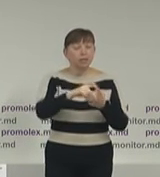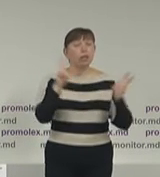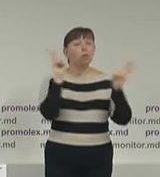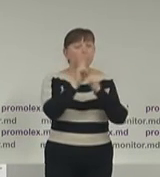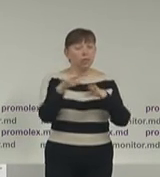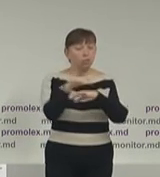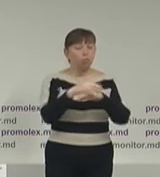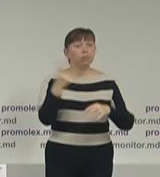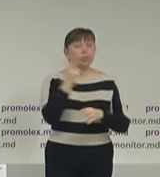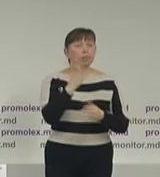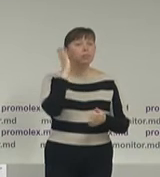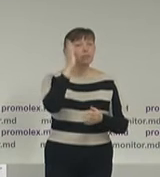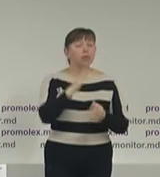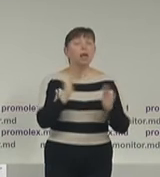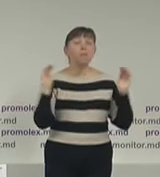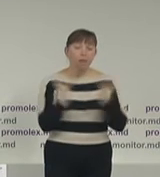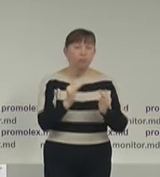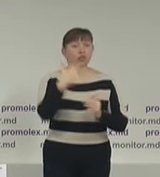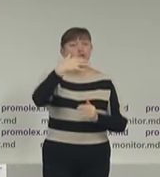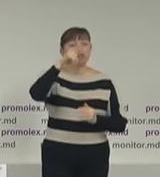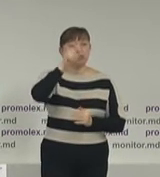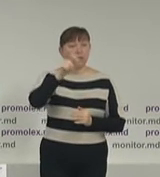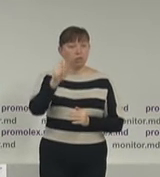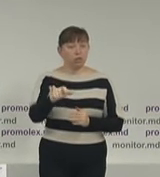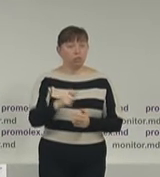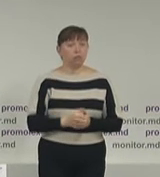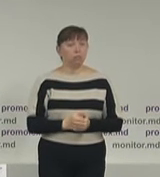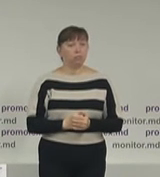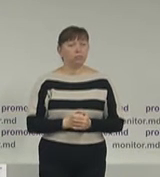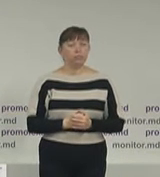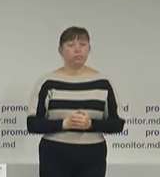publică trebuie să fie mai mică de 50 de persoane.